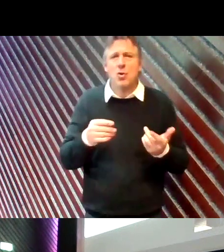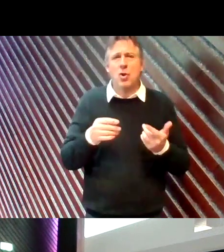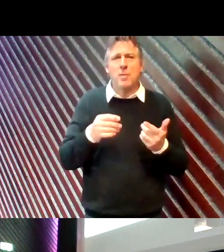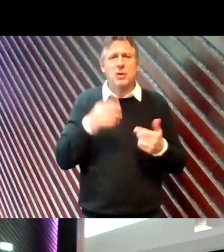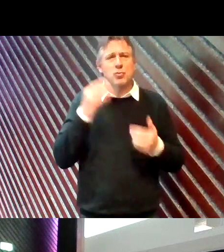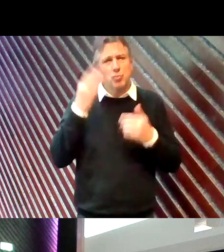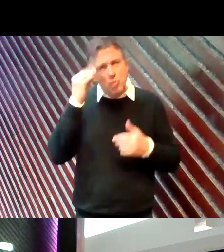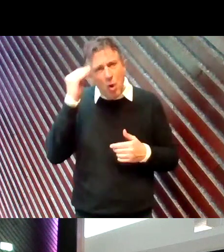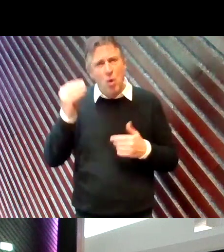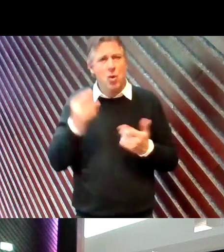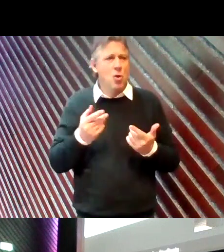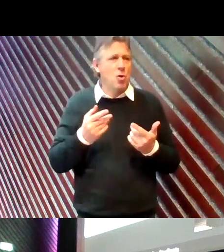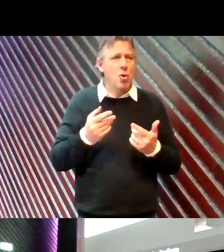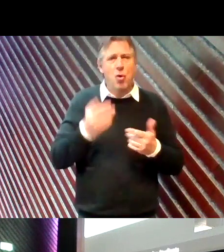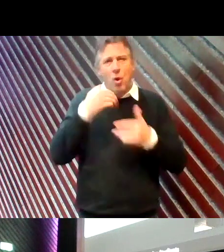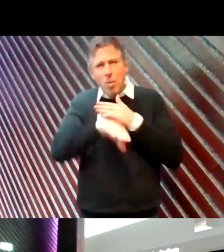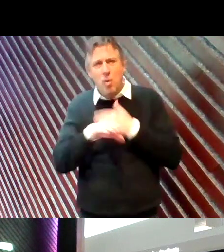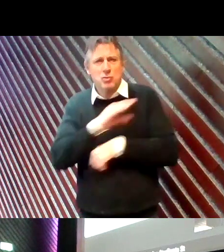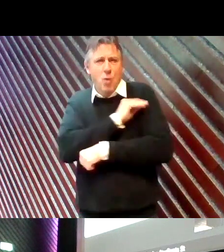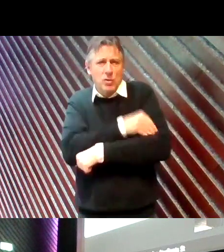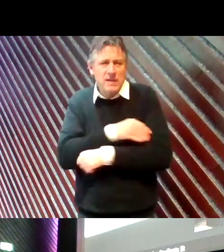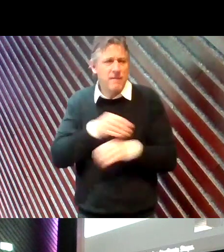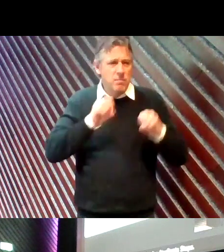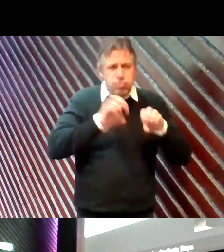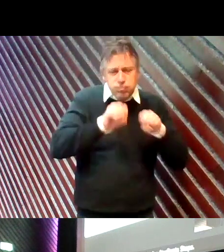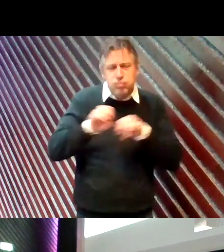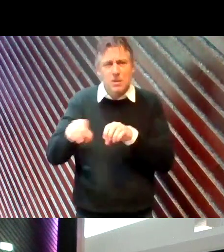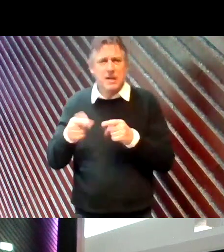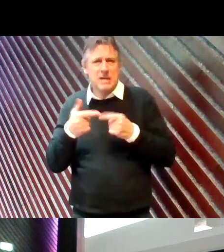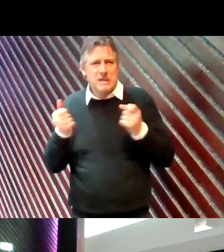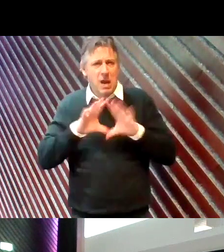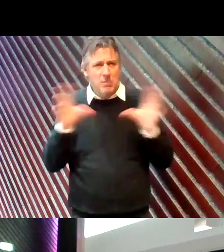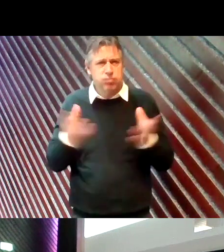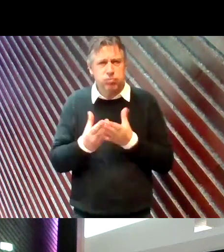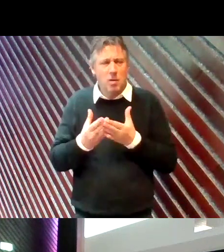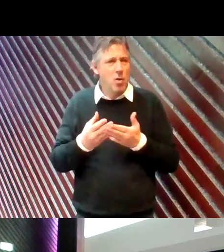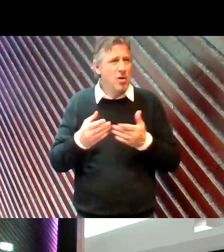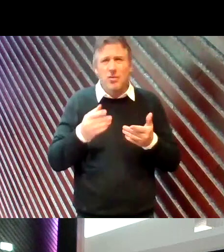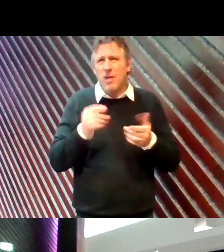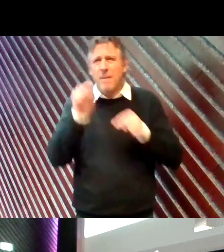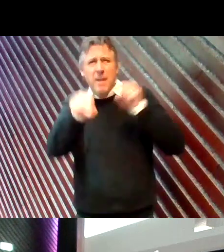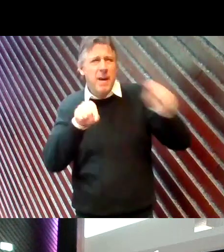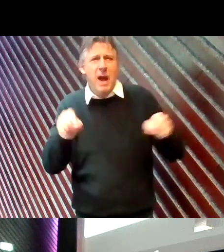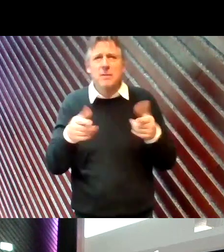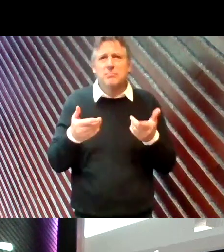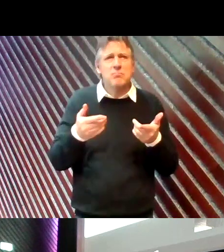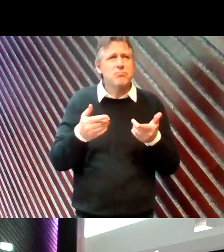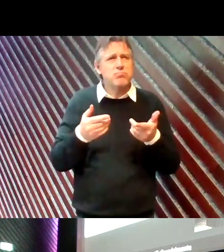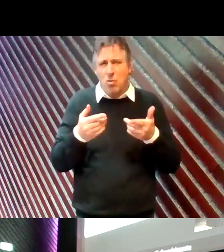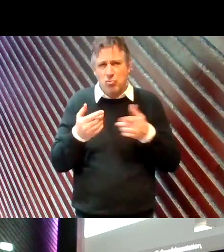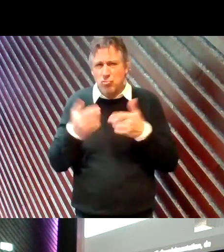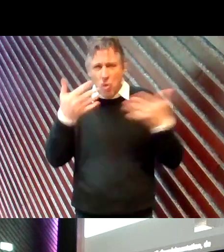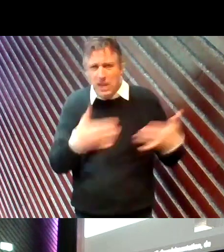J'accès est vraiment aujourd'hui un outil d'expérimentation de valorisation de données de création de données qu'on peut